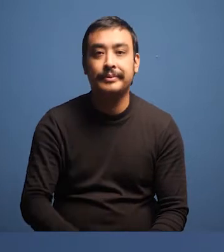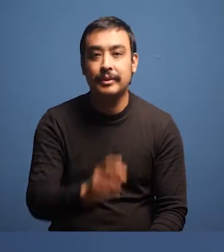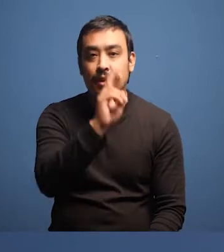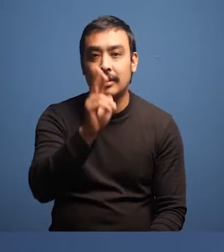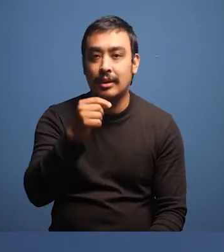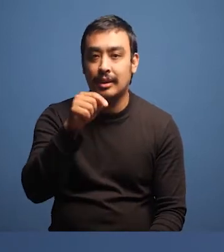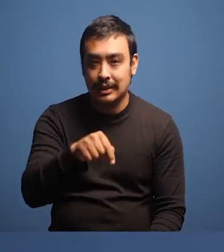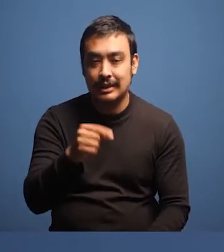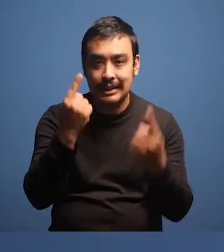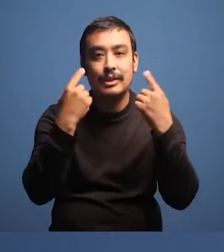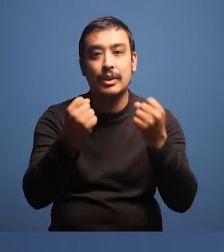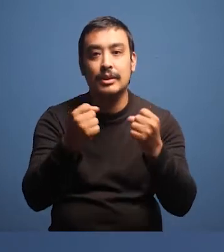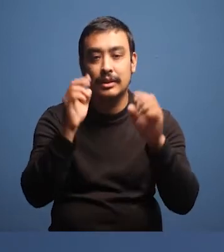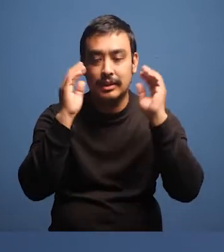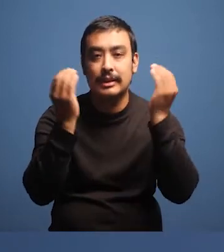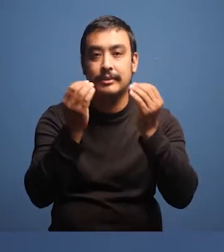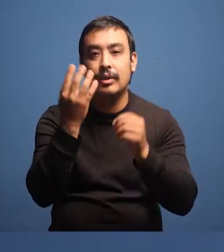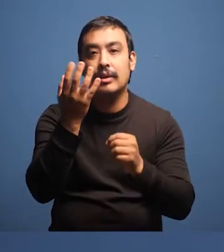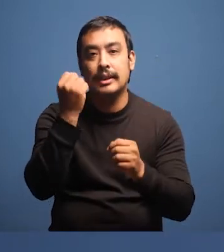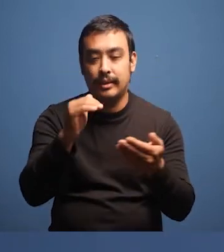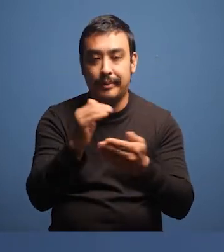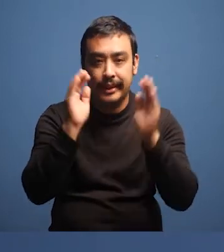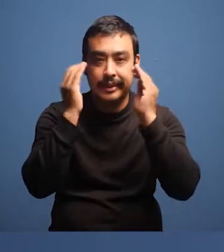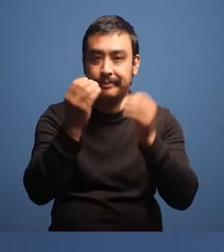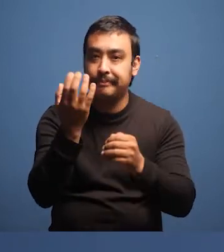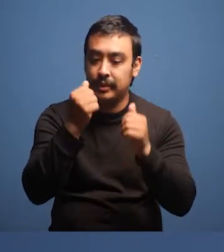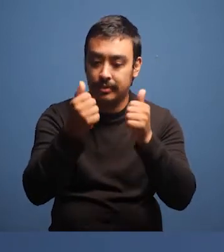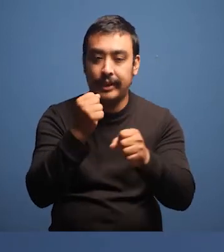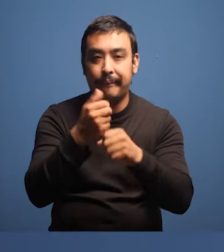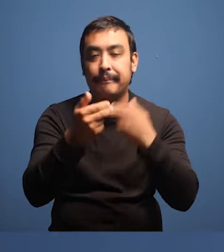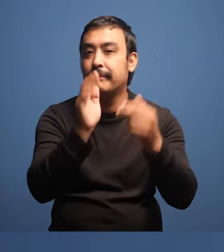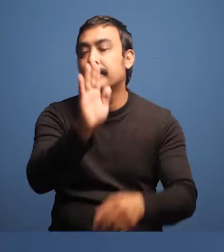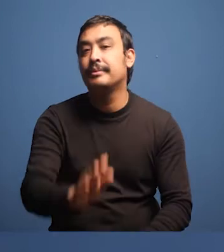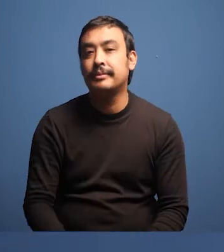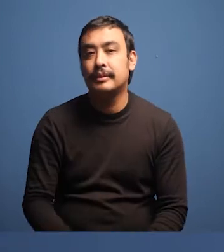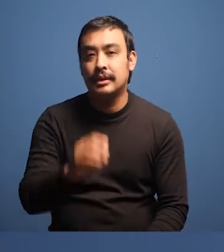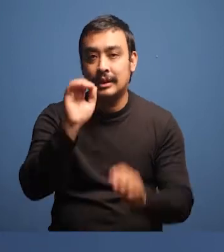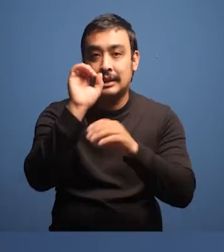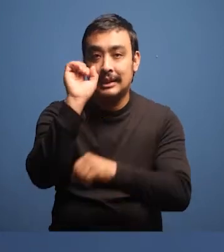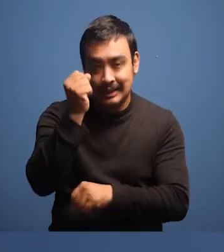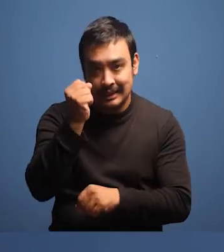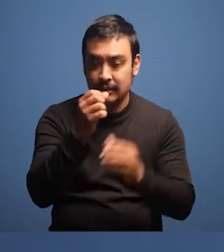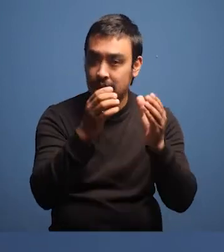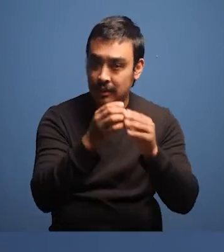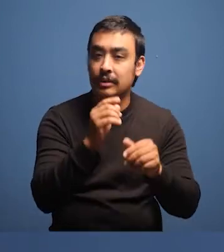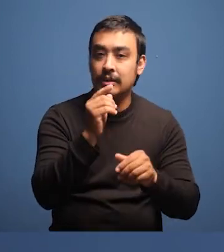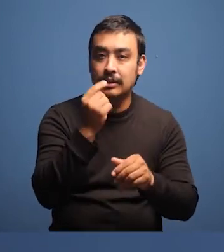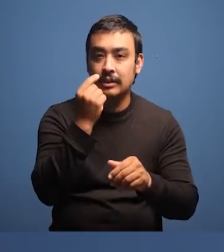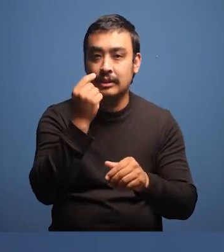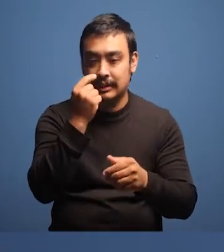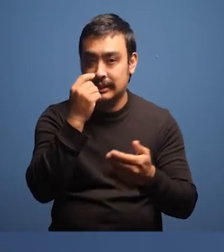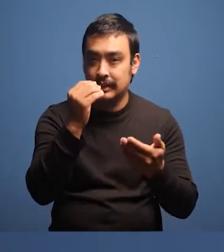र हेल्थ राइट एक्टिभिस्ट एन्ड चाइल्ड राइट एक्टिभिस्टको रूपमा उहाँ कार्यरत हुनुहुन्छ र नेसनल एडोलेसेन्ट